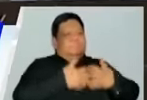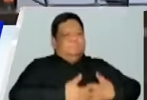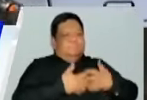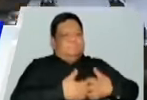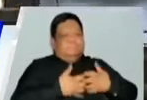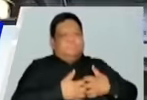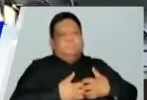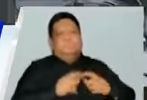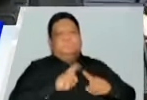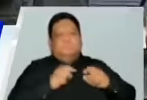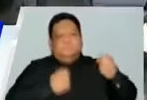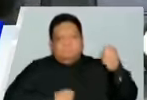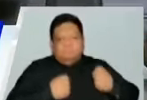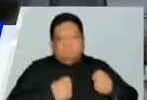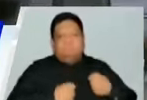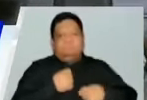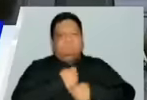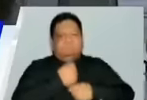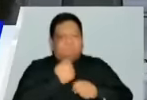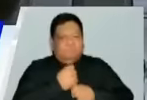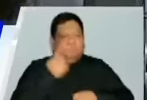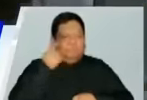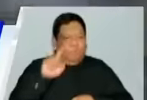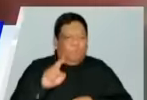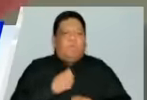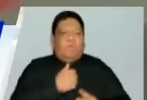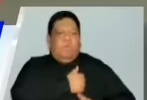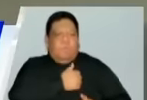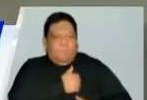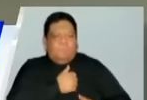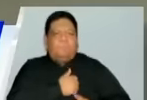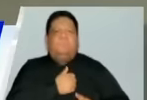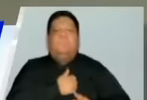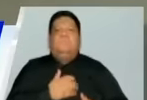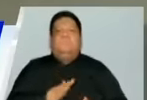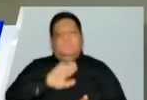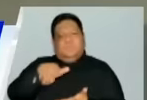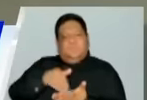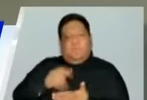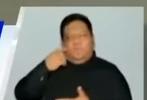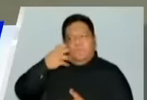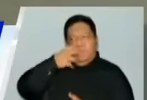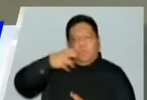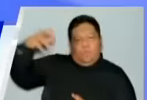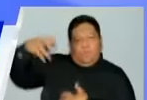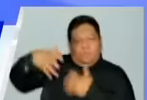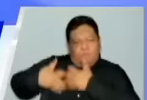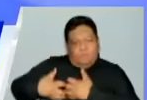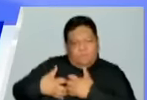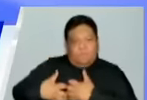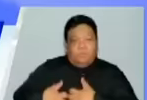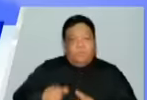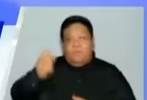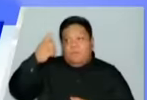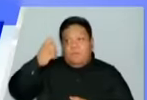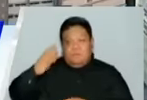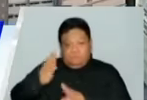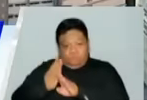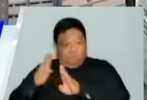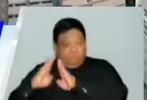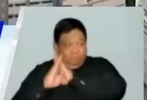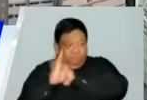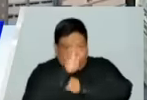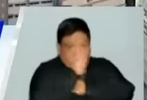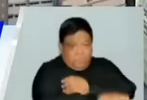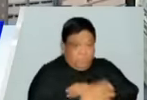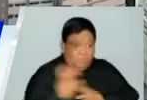armored personal carriers at solar cell manufacturing facility. Bagamat hindi direktang investment ang mga kasunduan, umaasa ang pamahalaan na